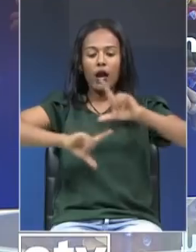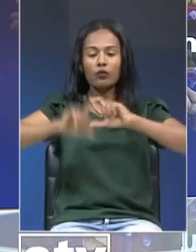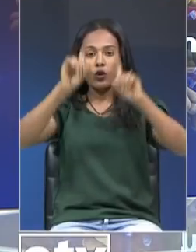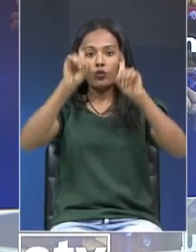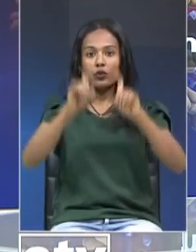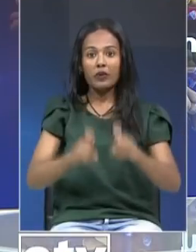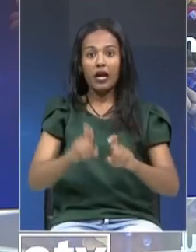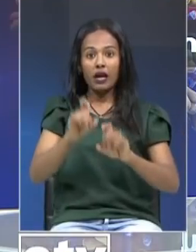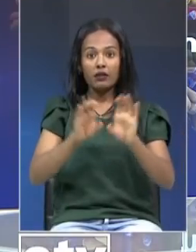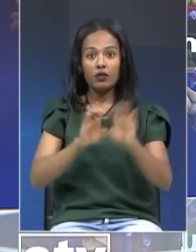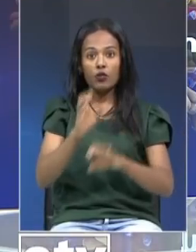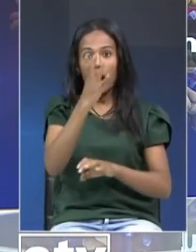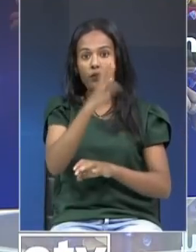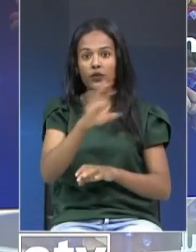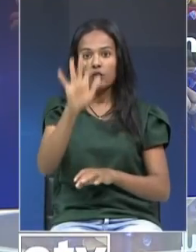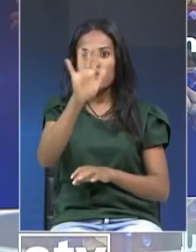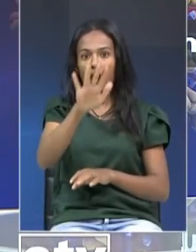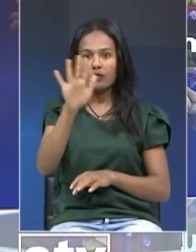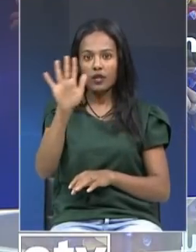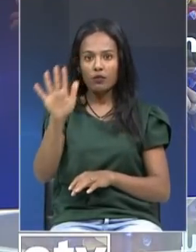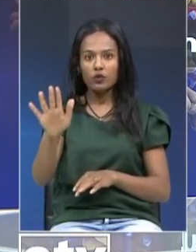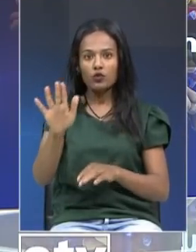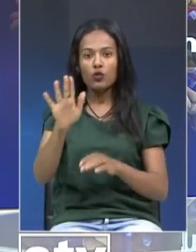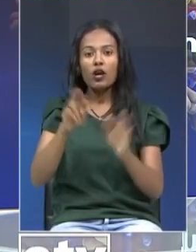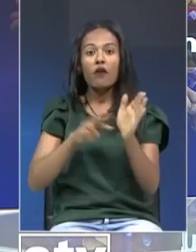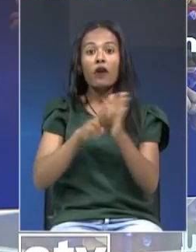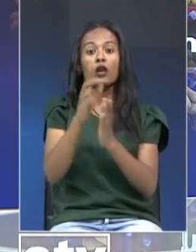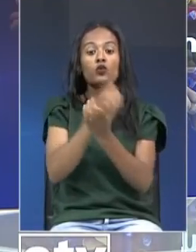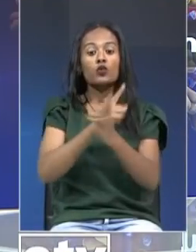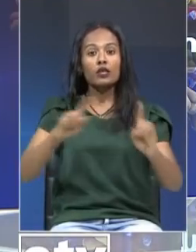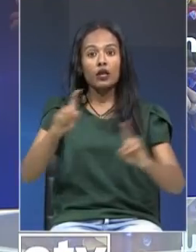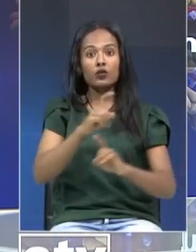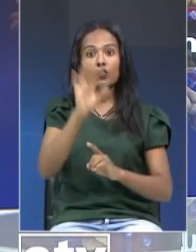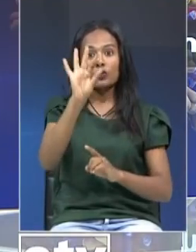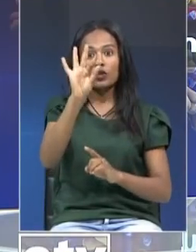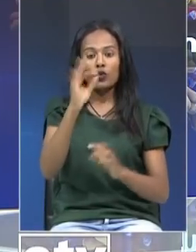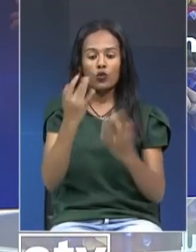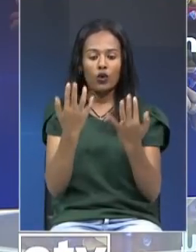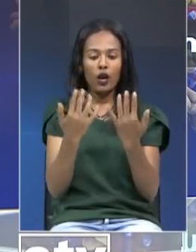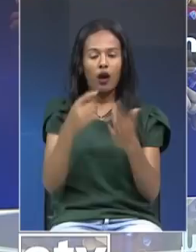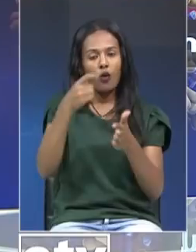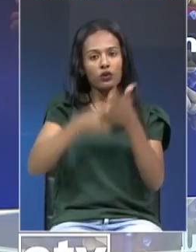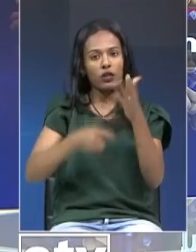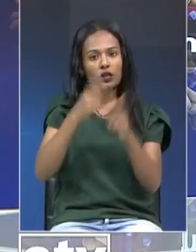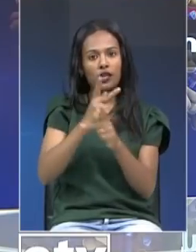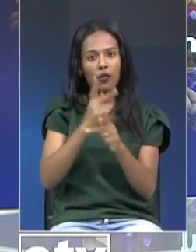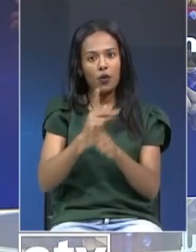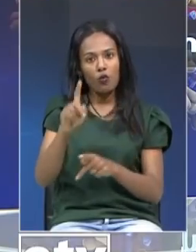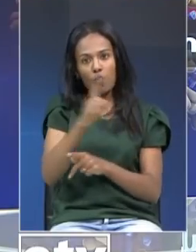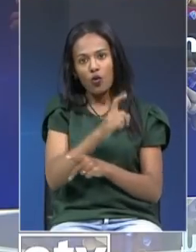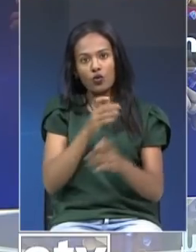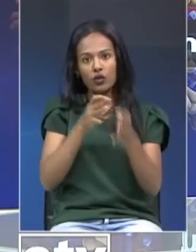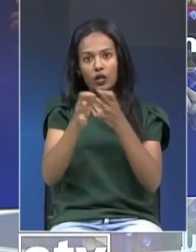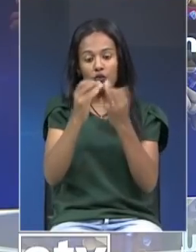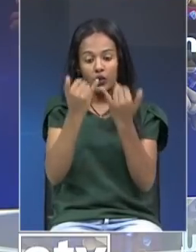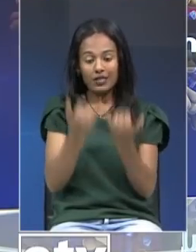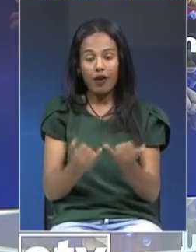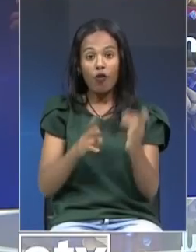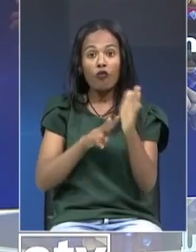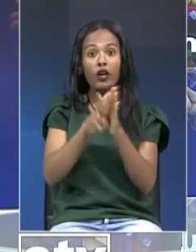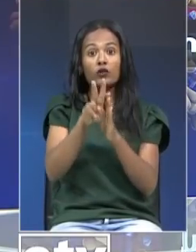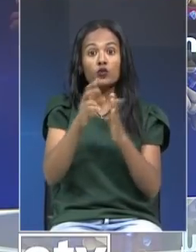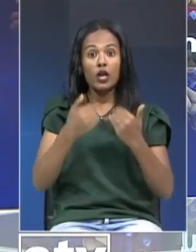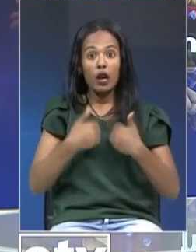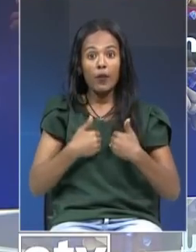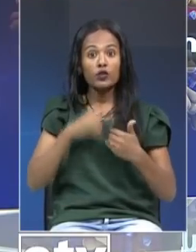ተደርጎ 555ቱ ከቫይረሱ ነጻ ሲሆኑ 9ኙ ገና ውጤት እየተጠባበቁም ይገኛሉ። እስካሁን ቫይረሱ